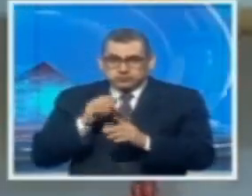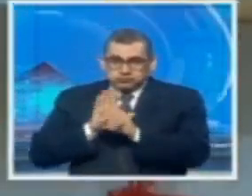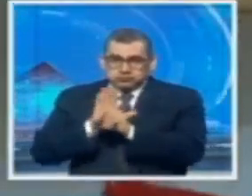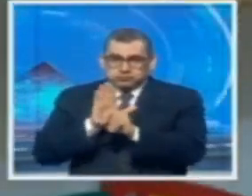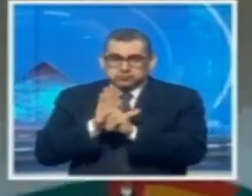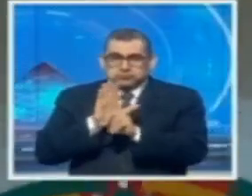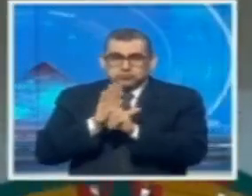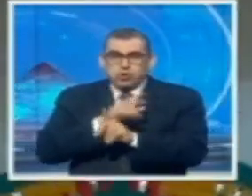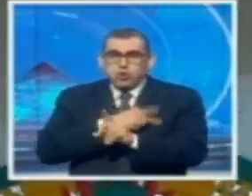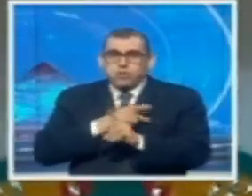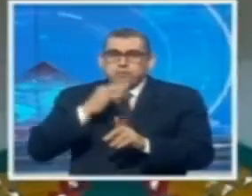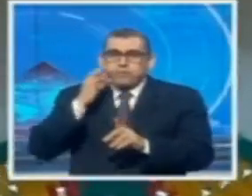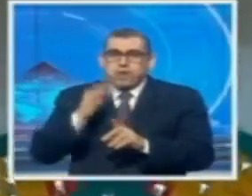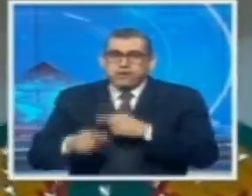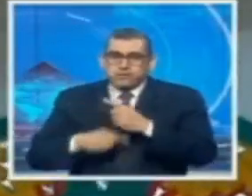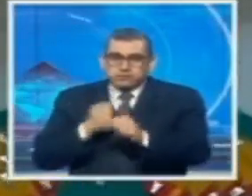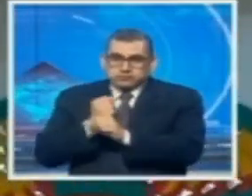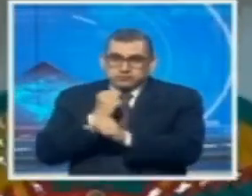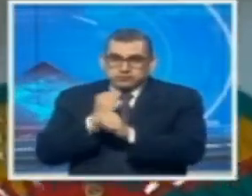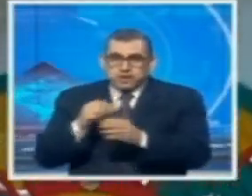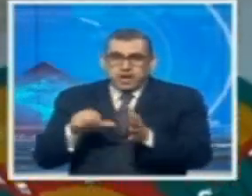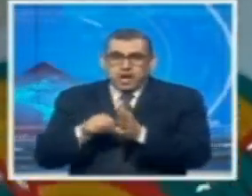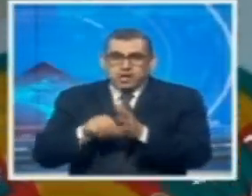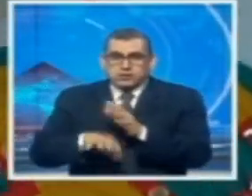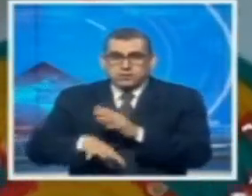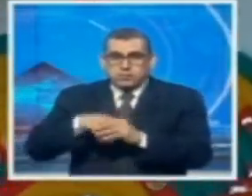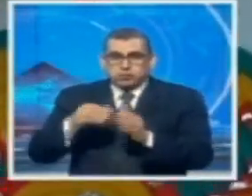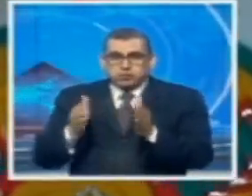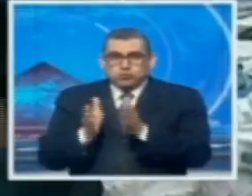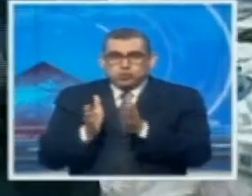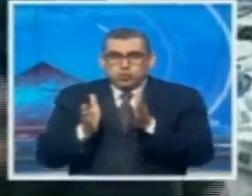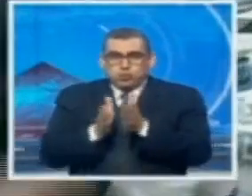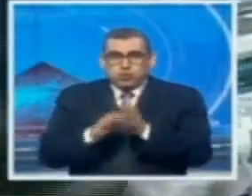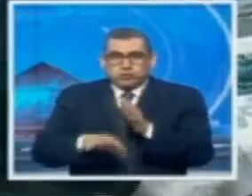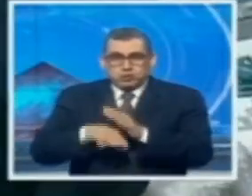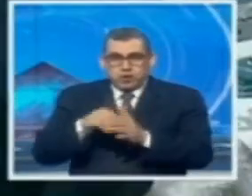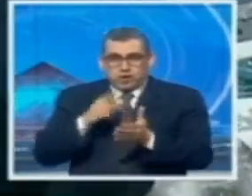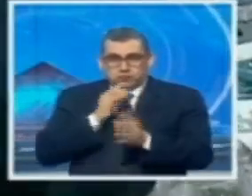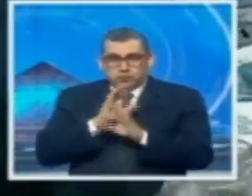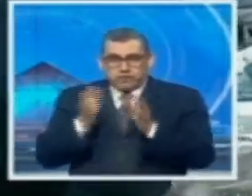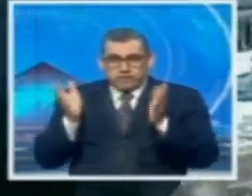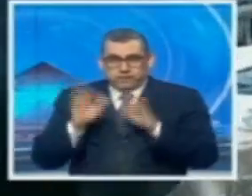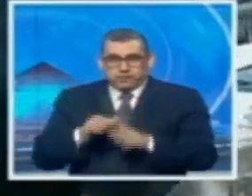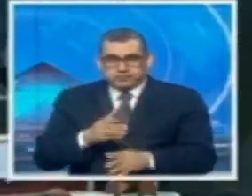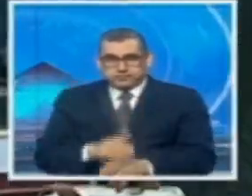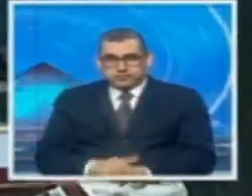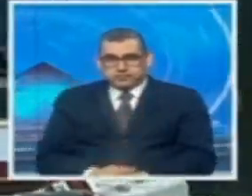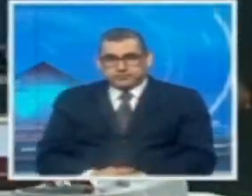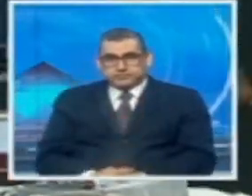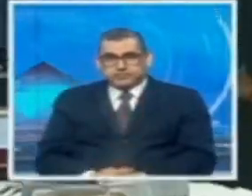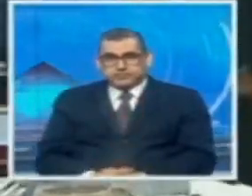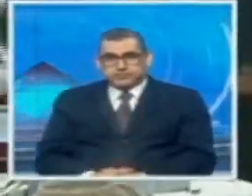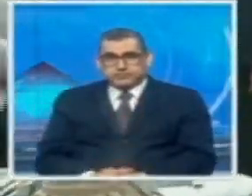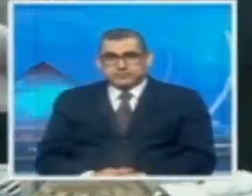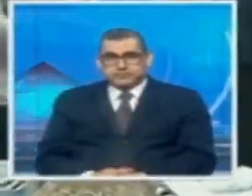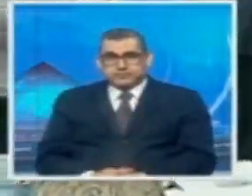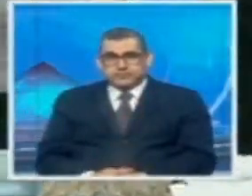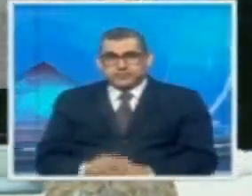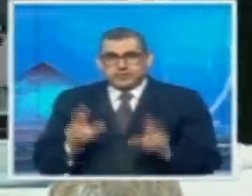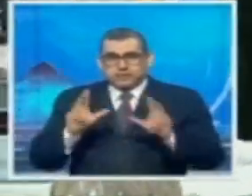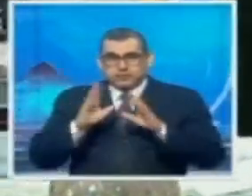المتميز للدولة لأنشطة قطاع المشروعات المتوسطة والصغيرة ومتناهية الصغر. سوزان